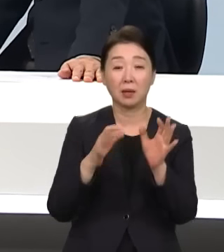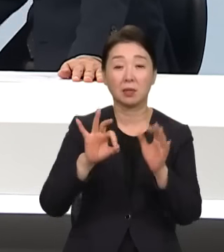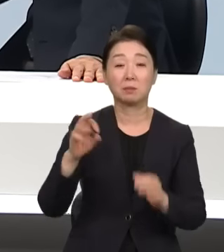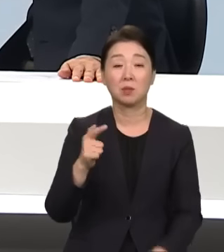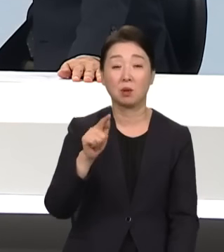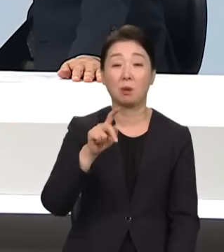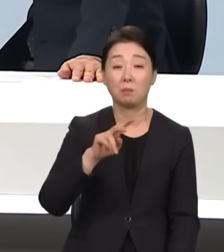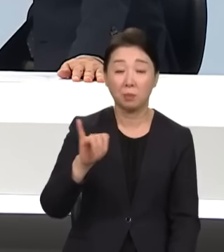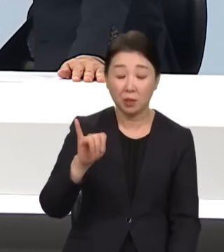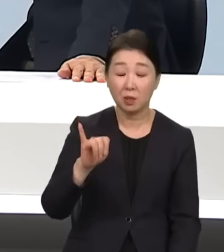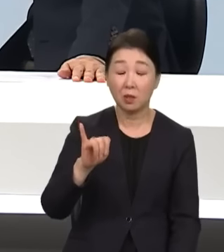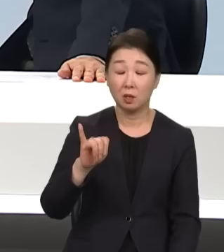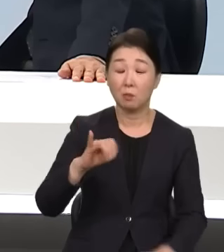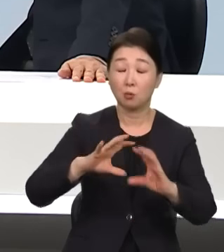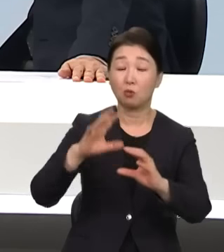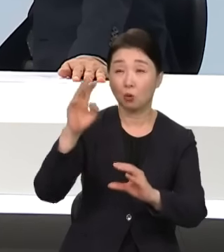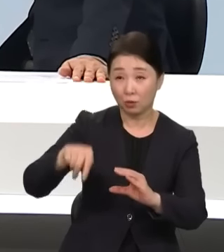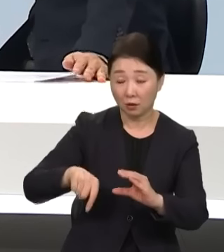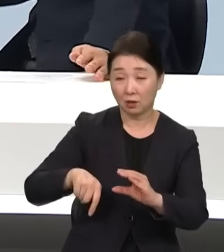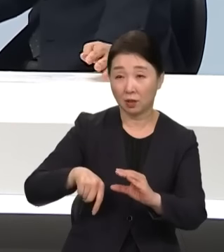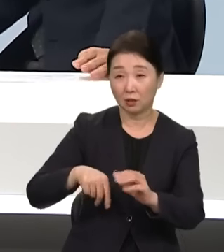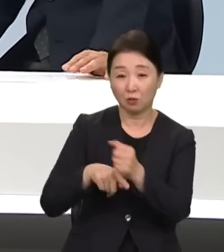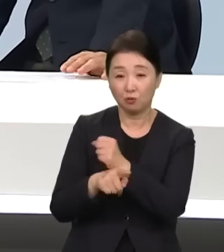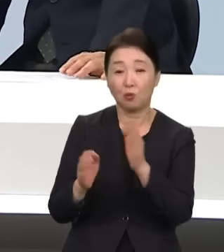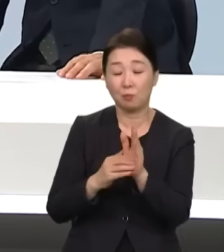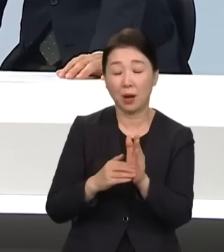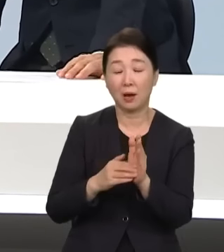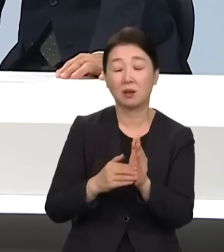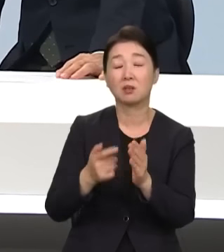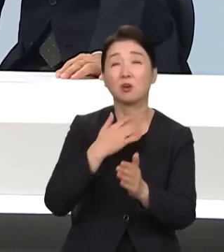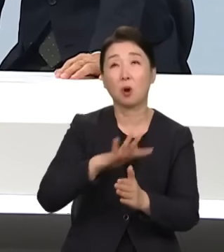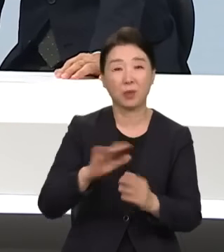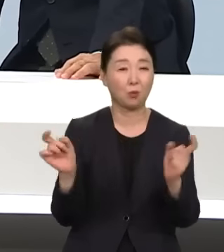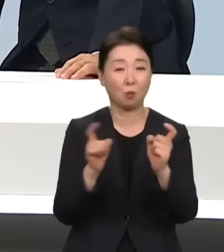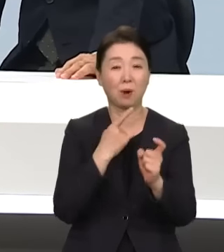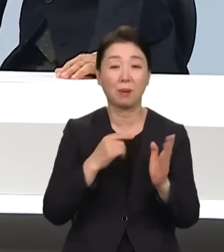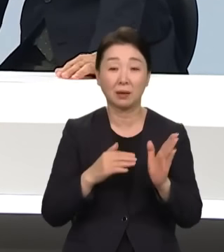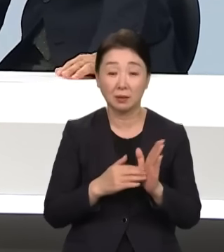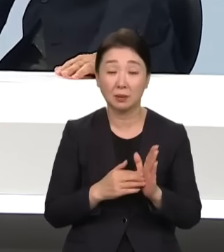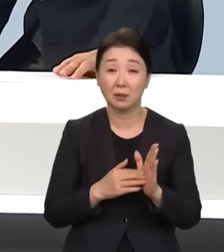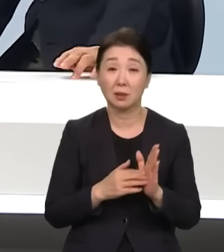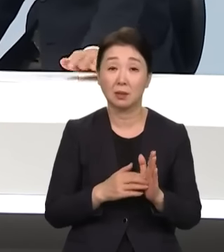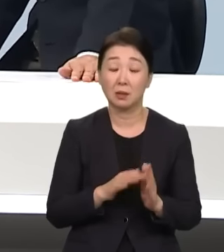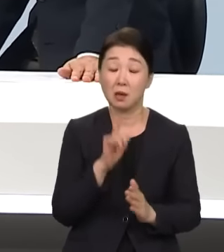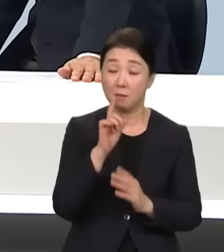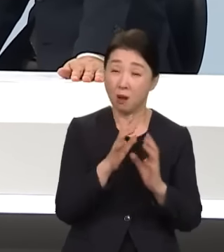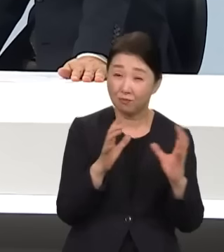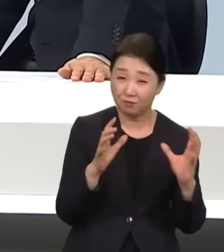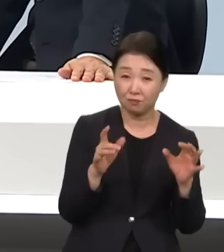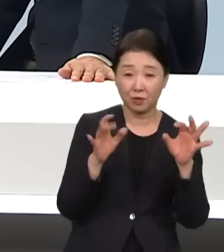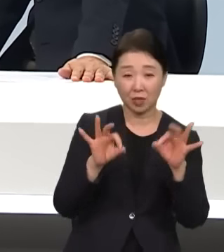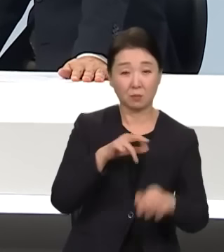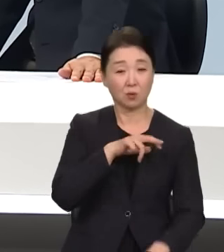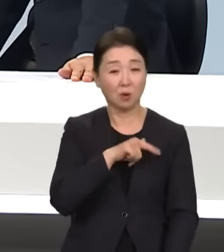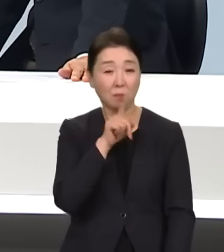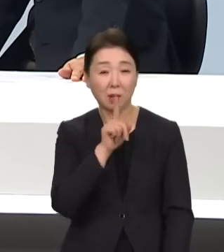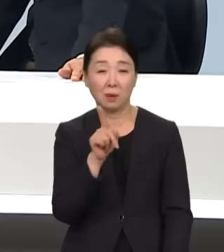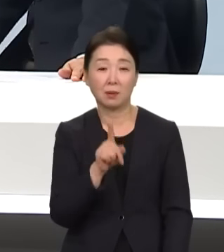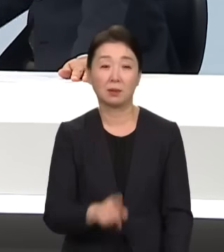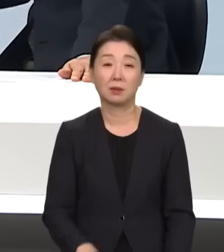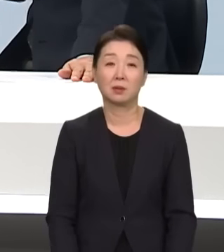장관에게 이런 사실을 추궁했고 그런 사실이 없다고 공방을 벌인 적이 있습니다. 네. 자, 논란이 일자 오늘 김상훈 위원장 바로 이렇게 얘기를